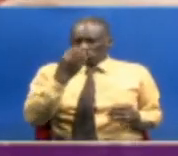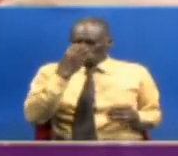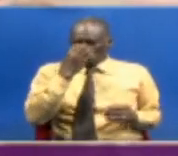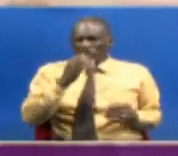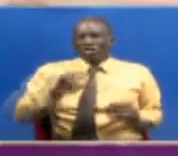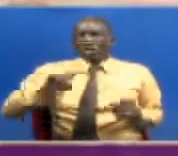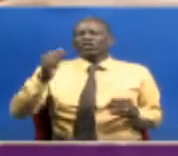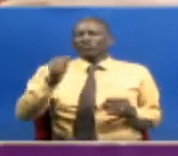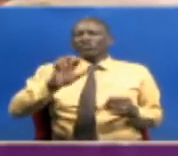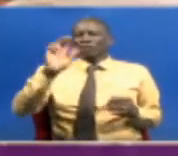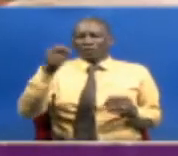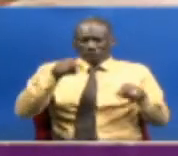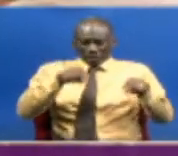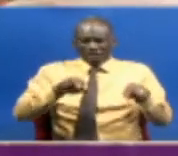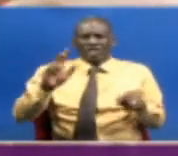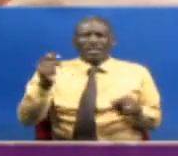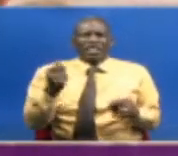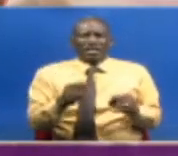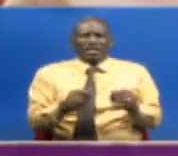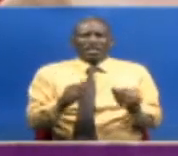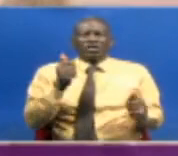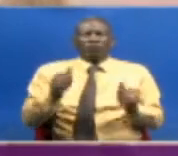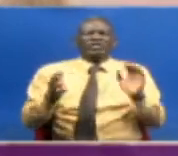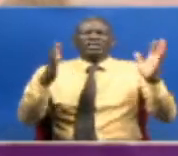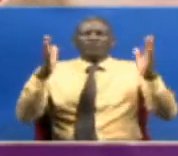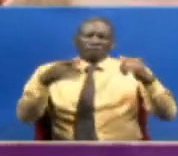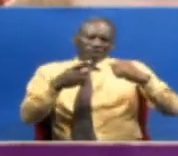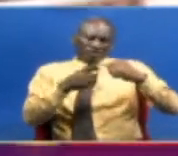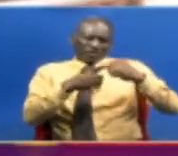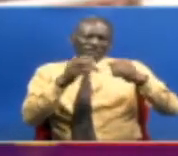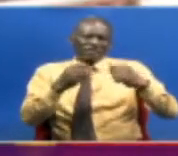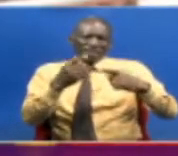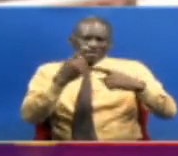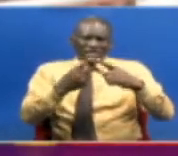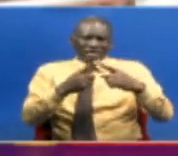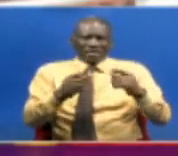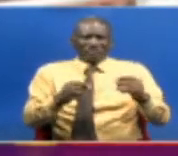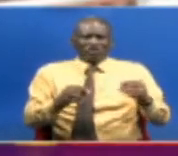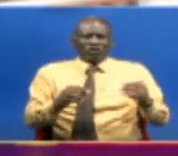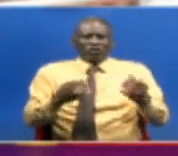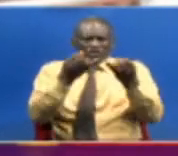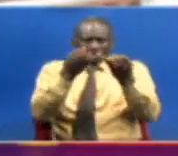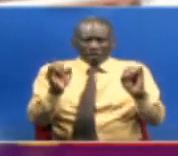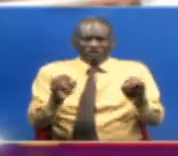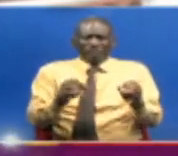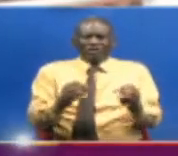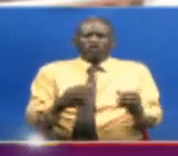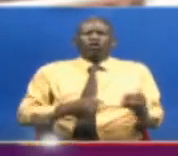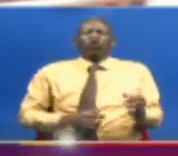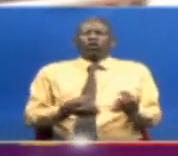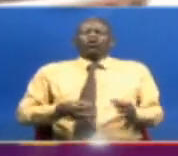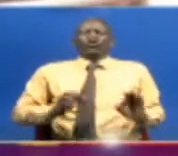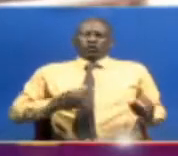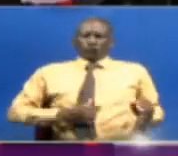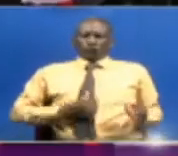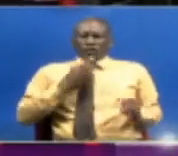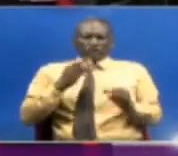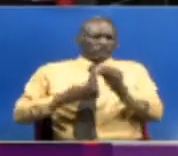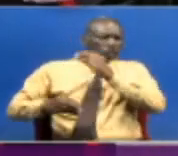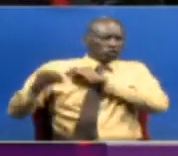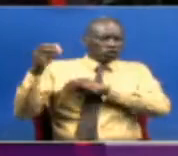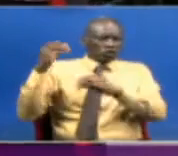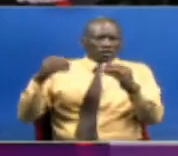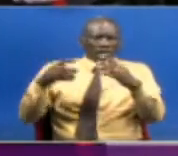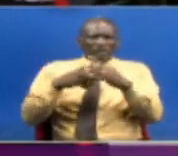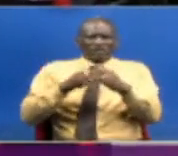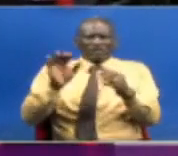wa Jamhuri ya Kenya inayosherehekea miaka 60 ya uhuru. Bila shaka ziara hii rasmi ni ya kihistoria. Alianza kwa